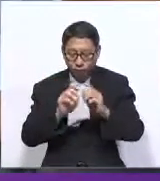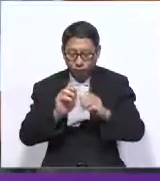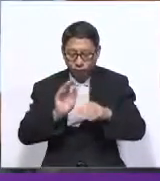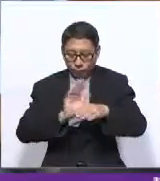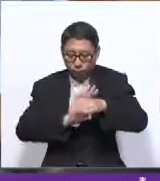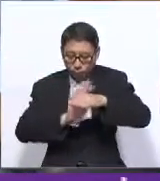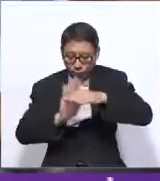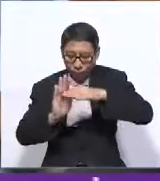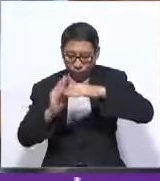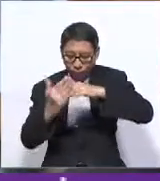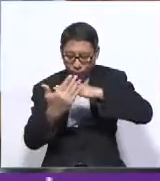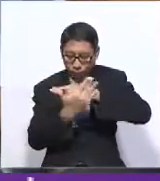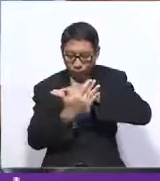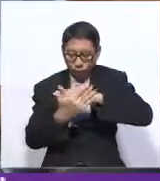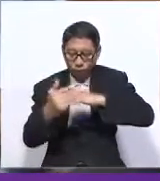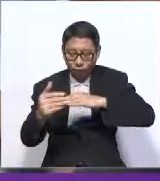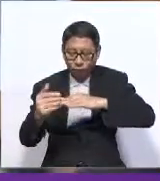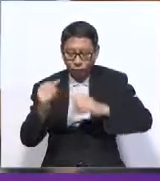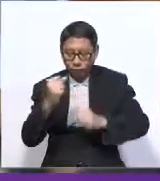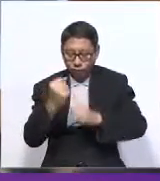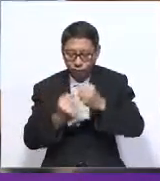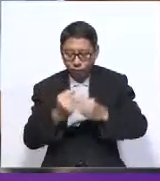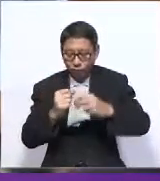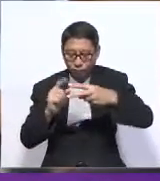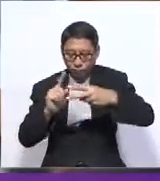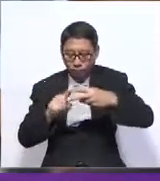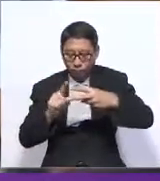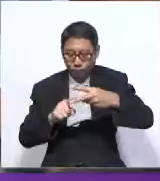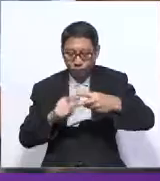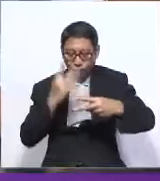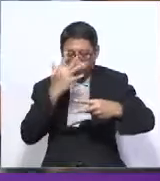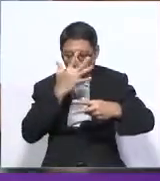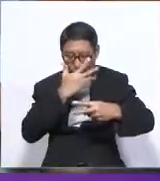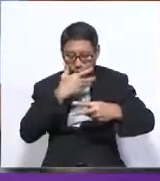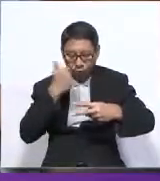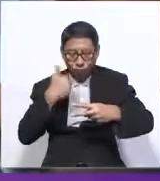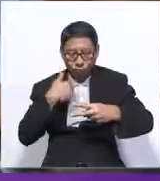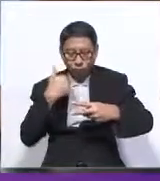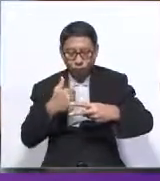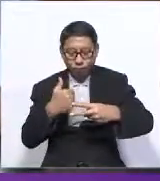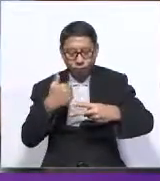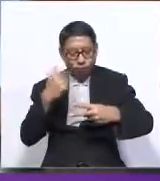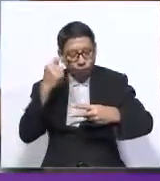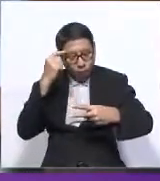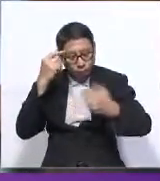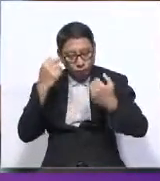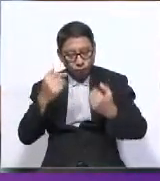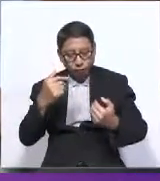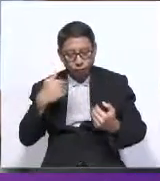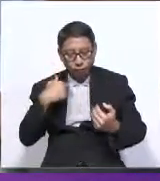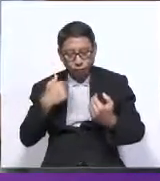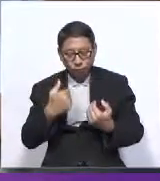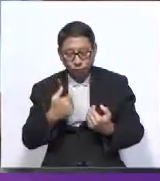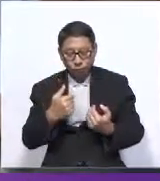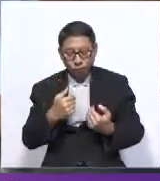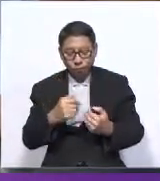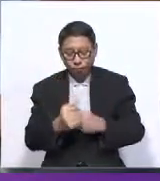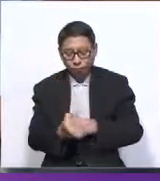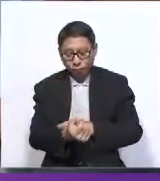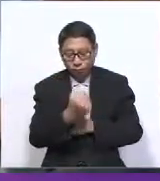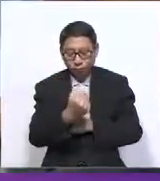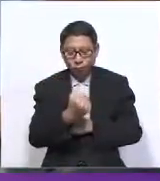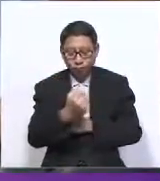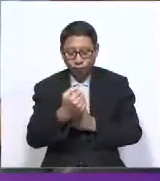ซึ่งเราจะสังเกตว่ารถ2ชั้นส่วนใหญ่นี่ก็จะเอาความสวยงามซึ่งความสวยงามกับในเรื่องของความแข็ง